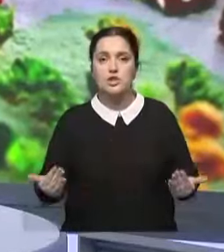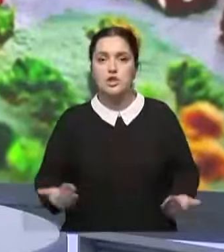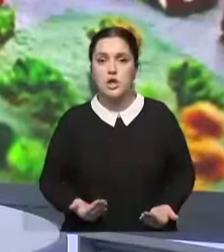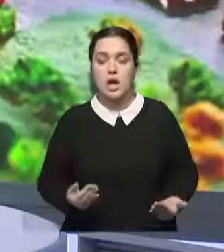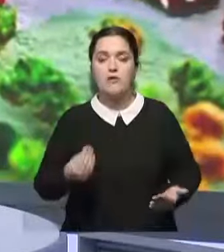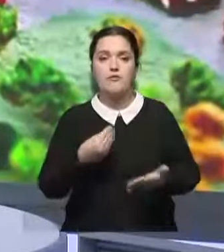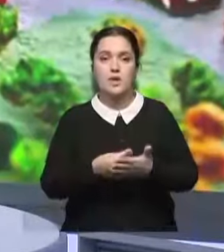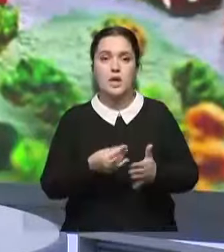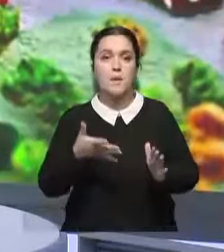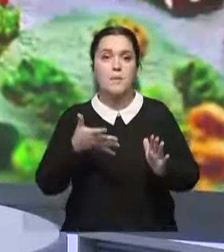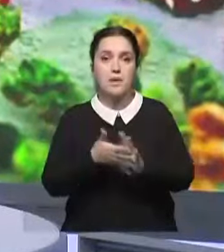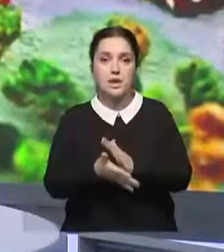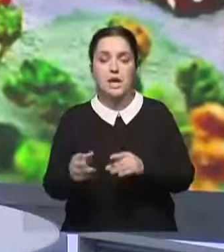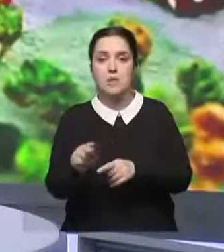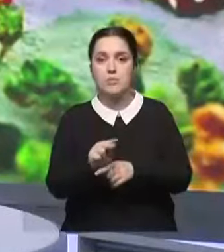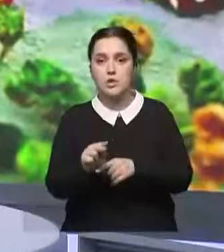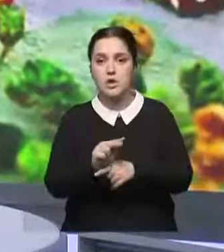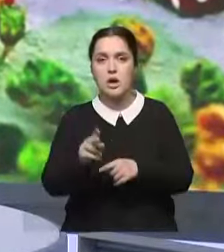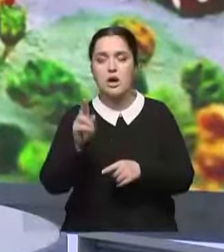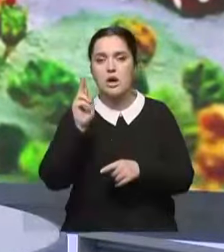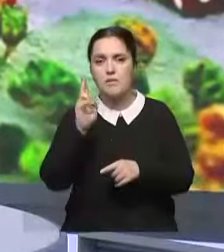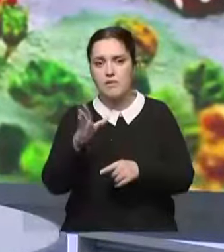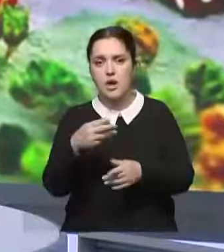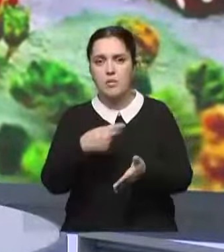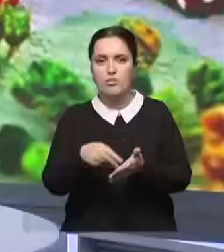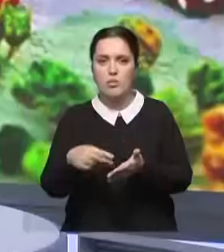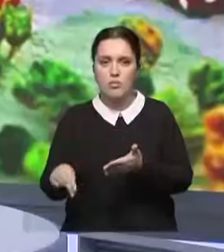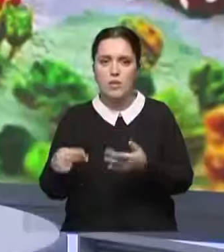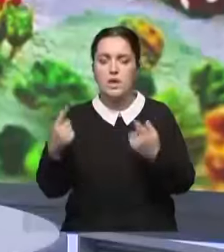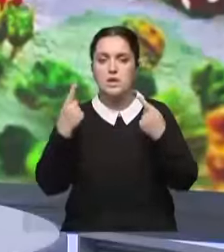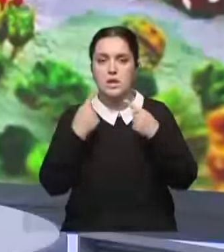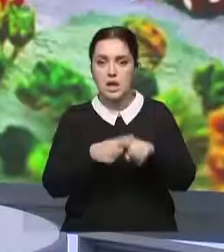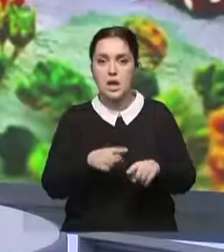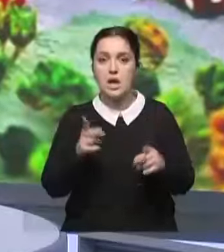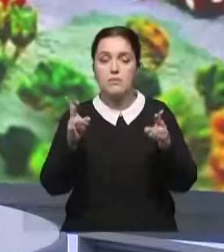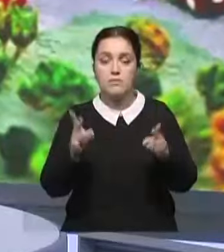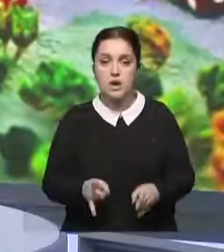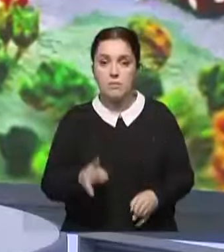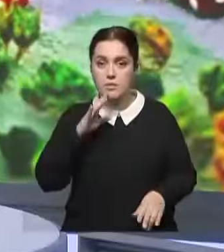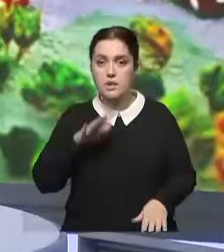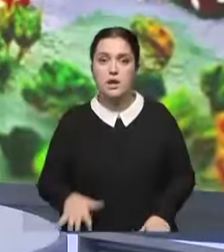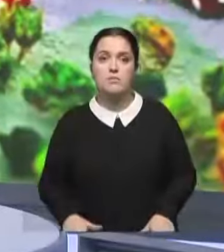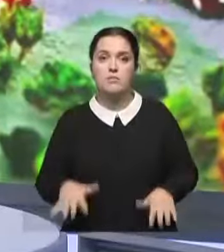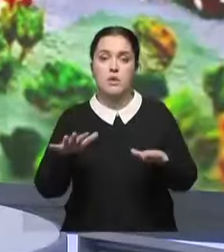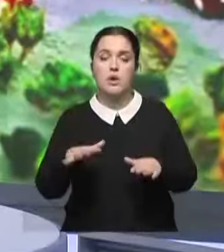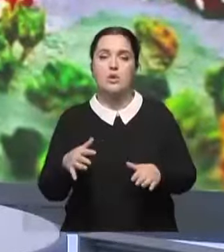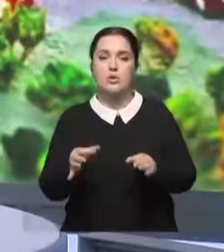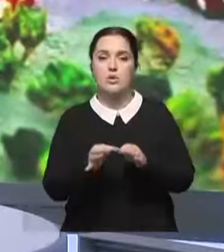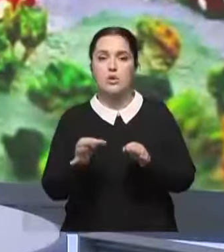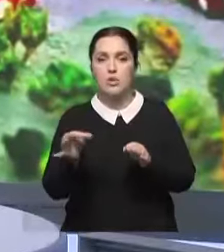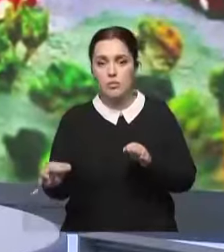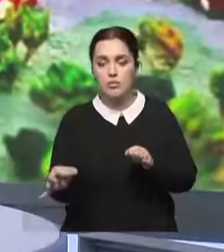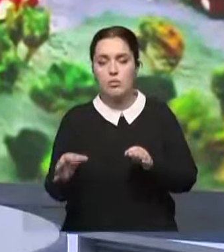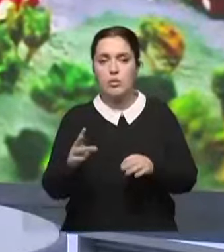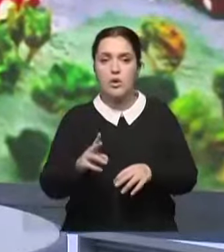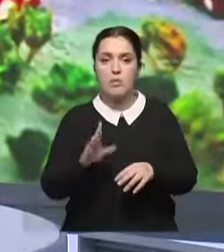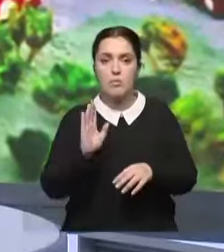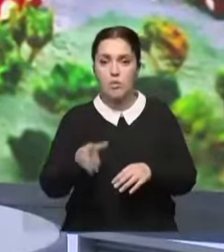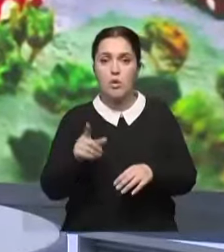жителей. Финансы потратят на ремонт жилья, покупку мебели и бытовой техники. Помимо этого, для пострадавших от паводков в городе